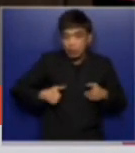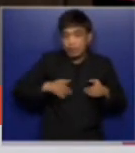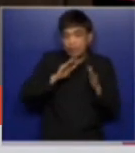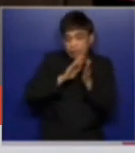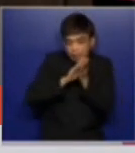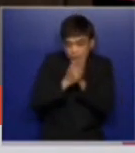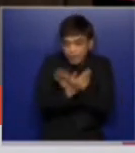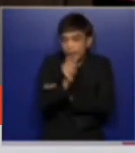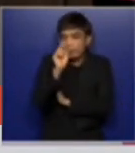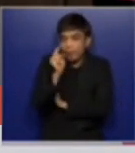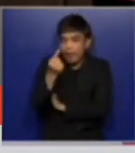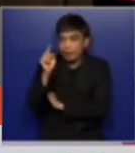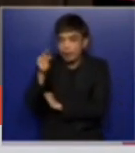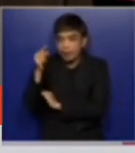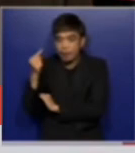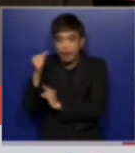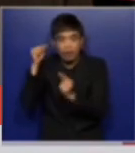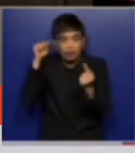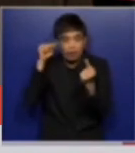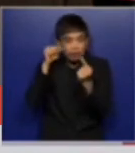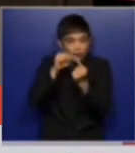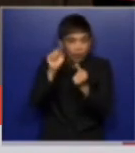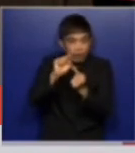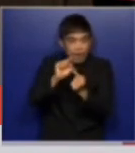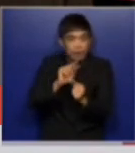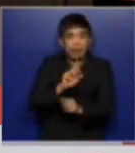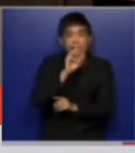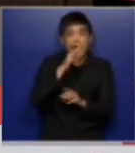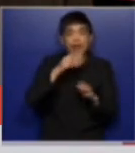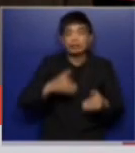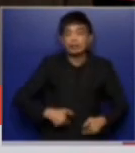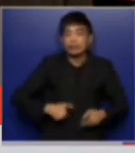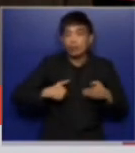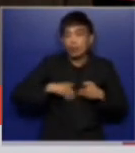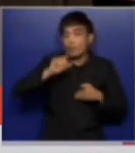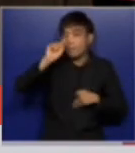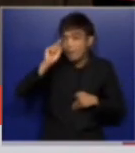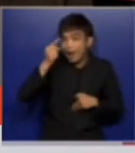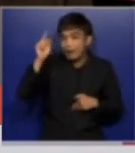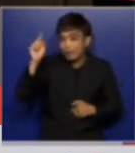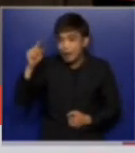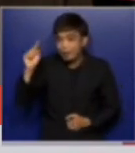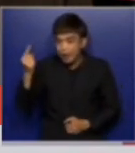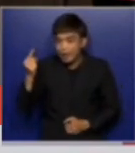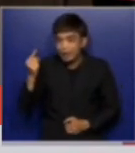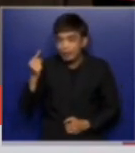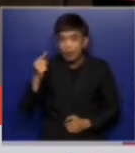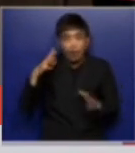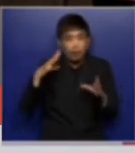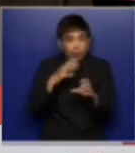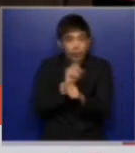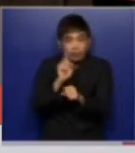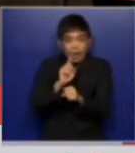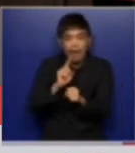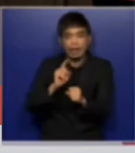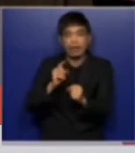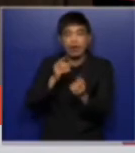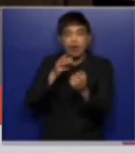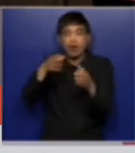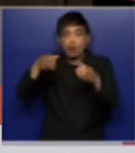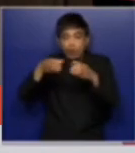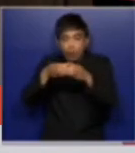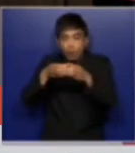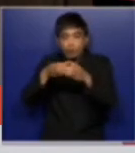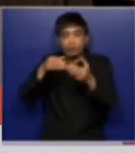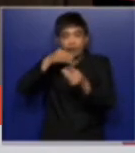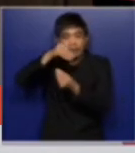ไปที่เรียกว่าเข้าสู่ยุคของ New Normal นั่นหมายความว่าภาคธุรกิจเองก็ต้องปรับตัวให้สอดคล้องกับภ